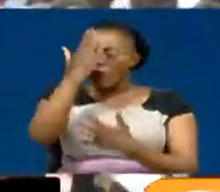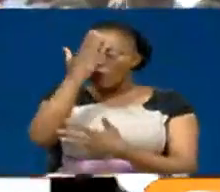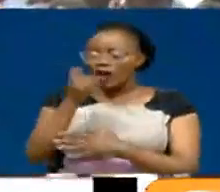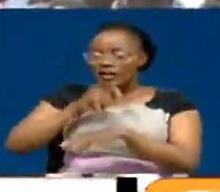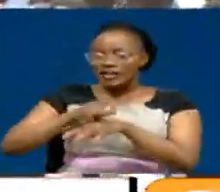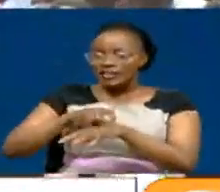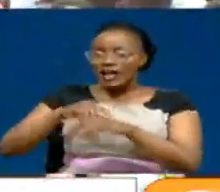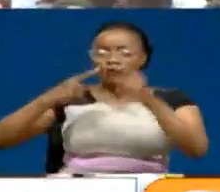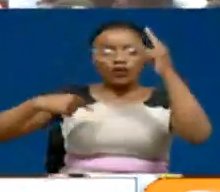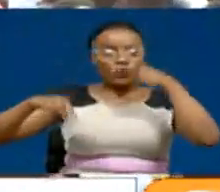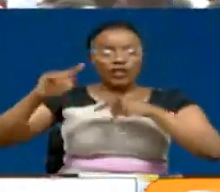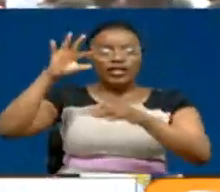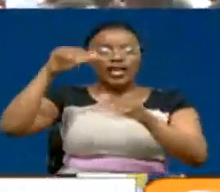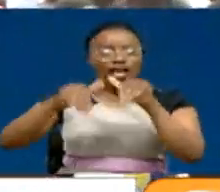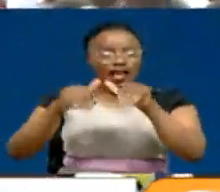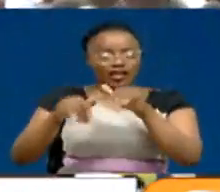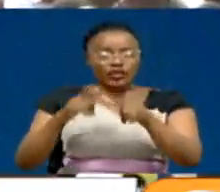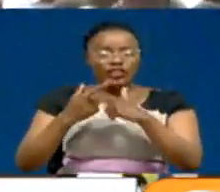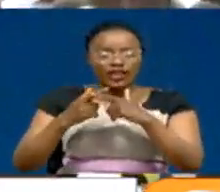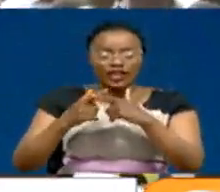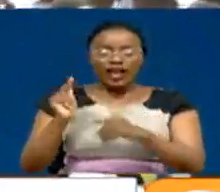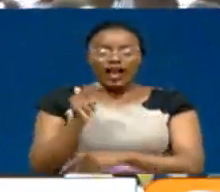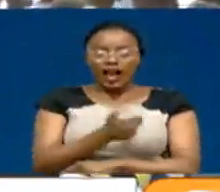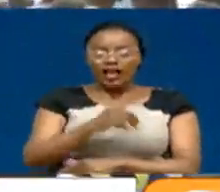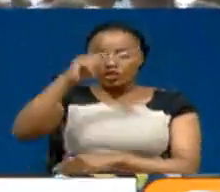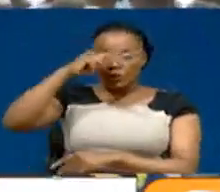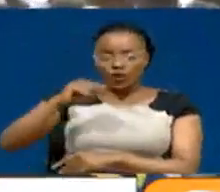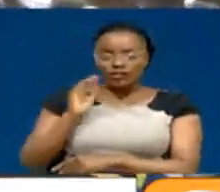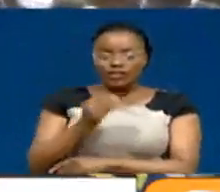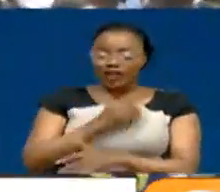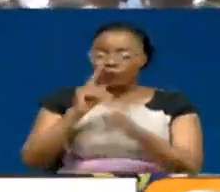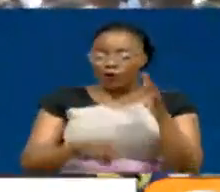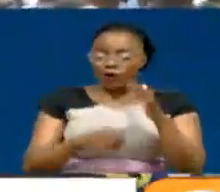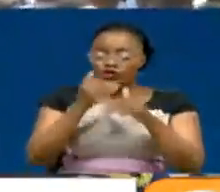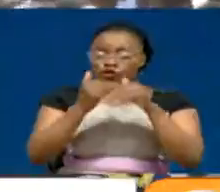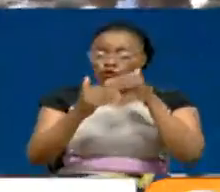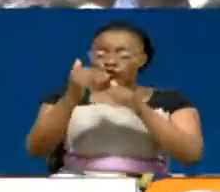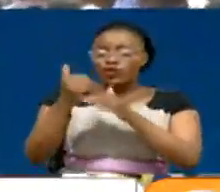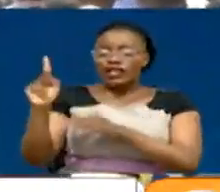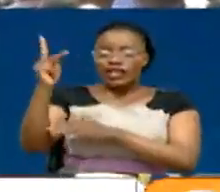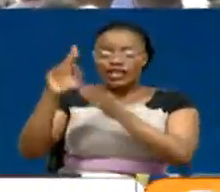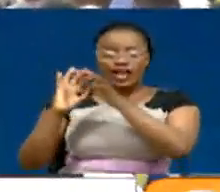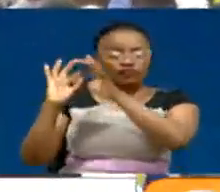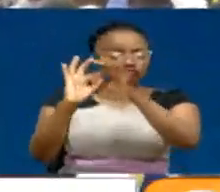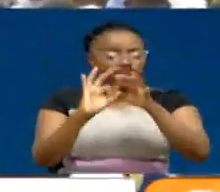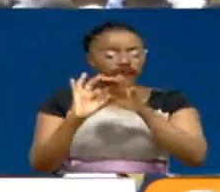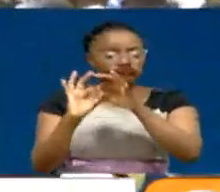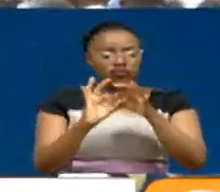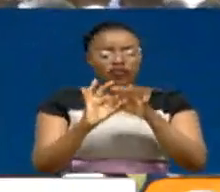ili tukishinda uchaguzi, sisi sera yetu ni kujenga Kenya moja.